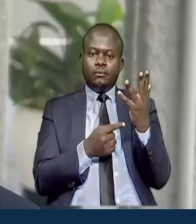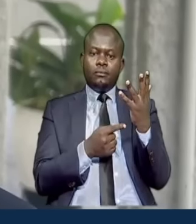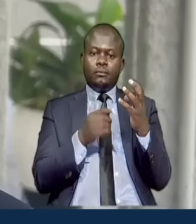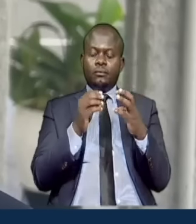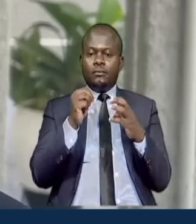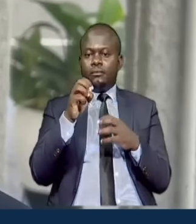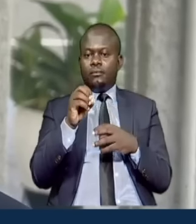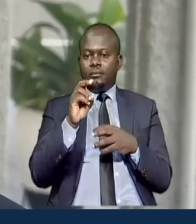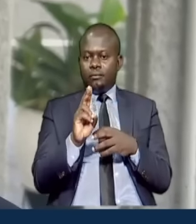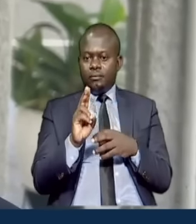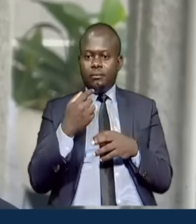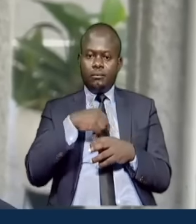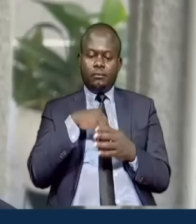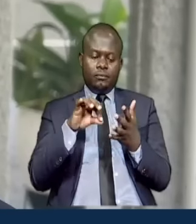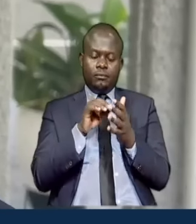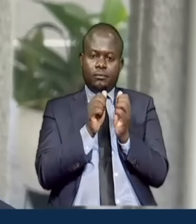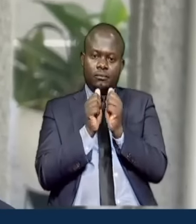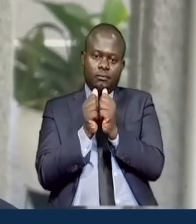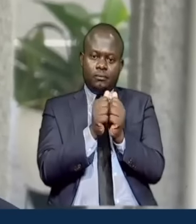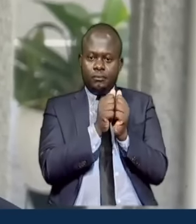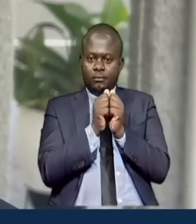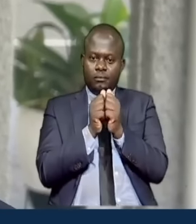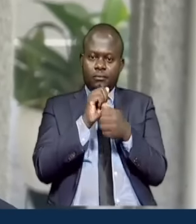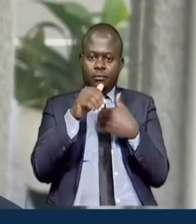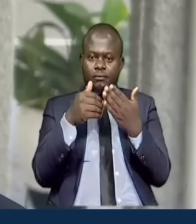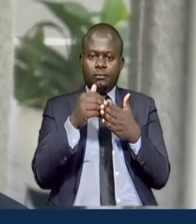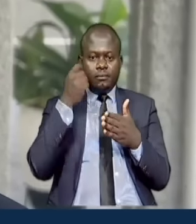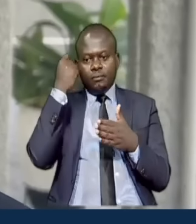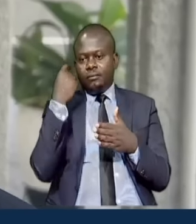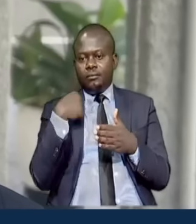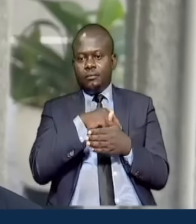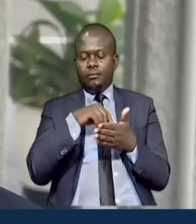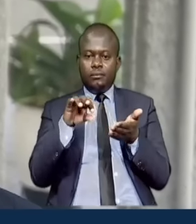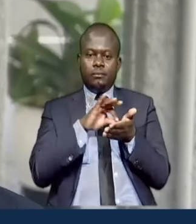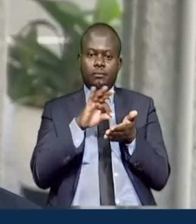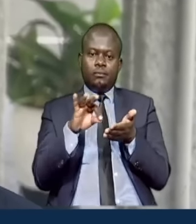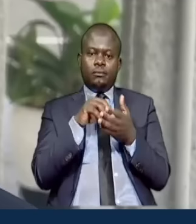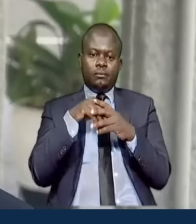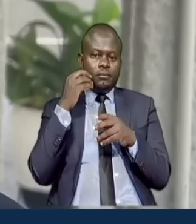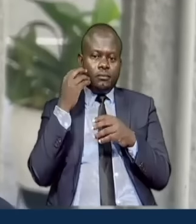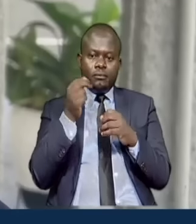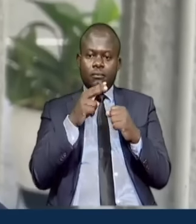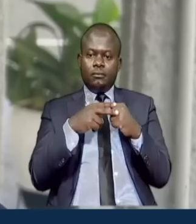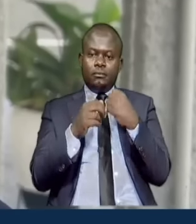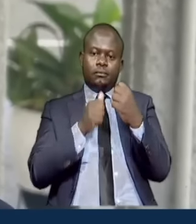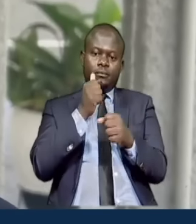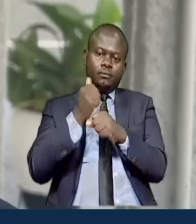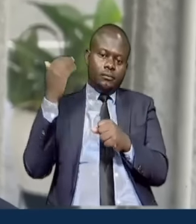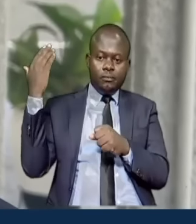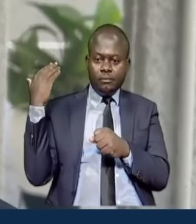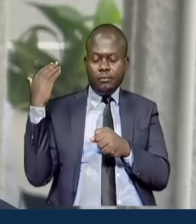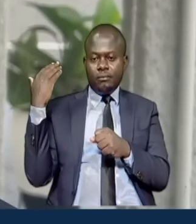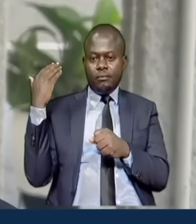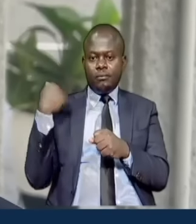memorandum MOU twasinyanye, memorandum of understanding twasinyanye mu kwezi kwa kane k'umwaka ushize.